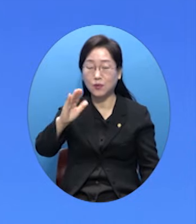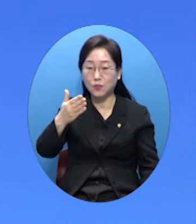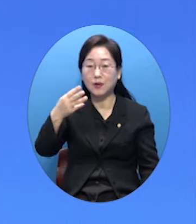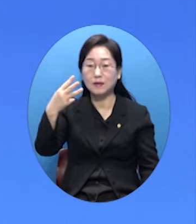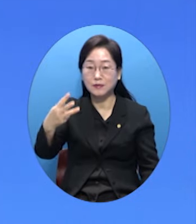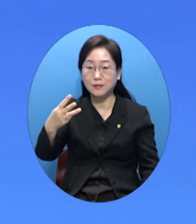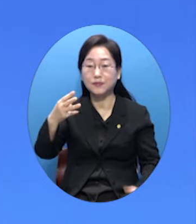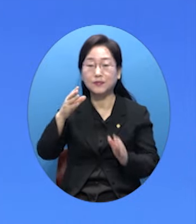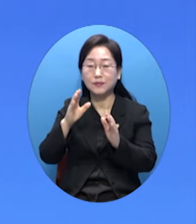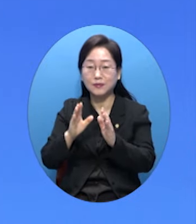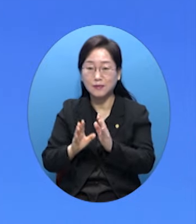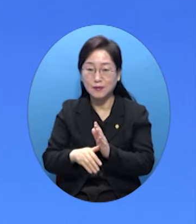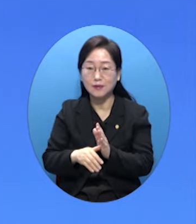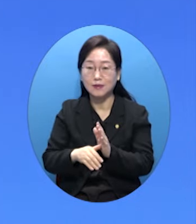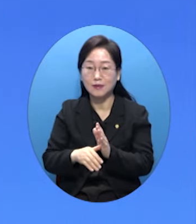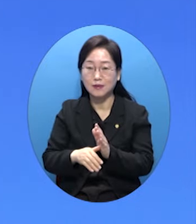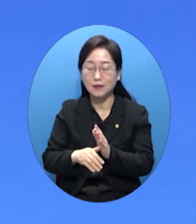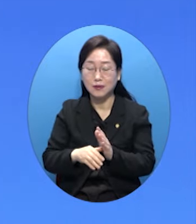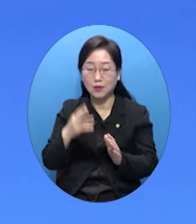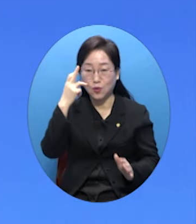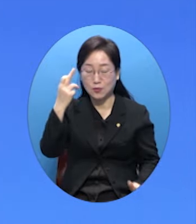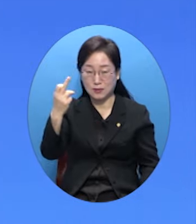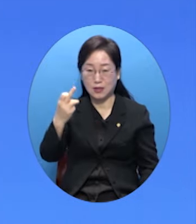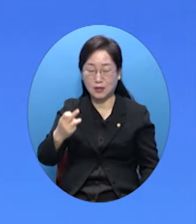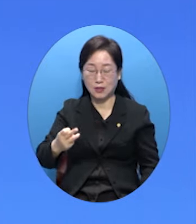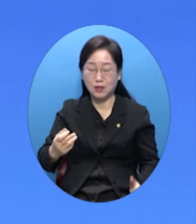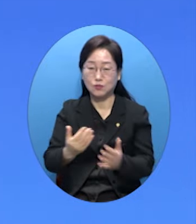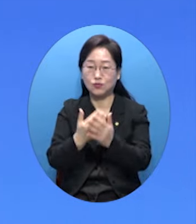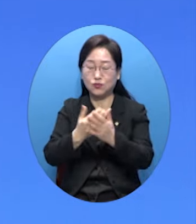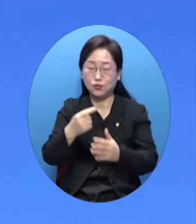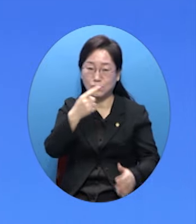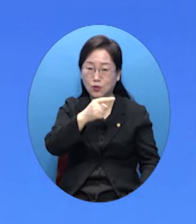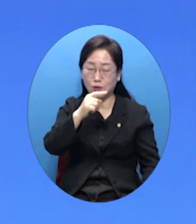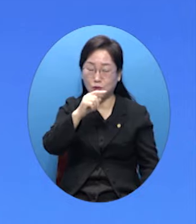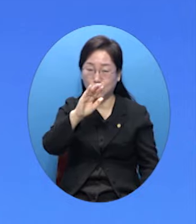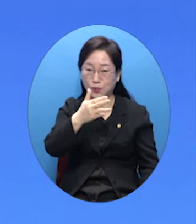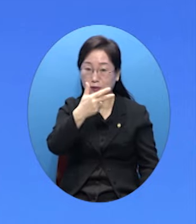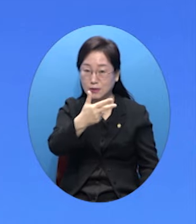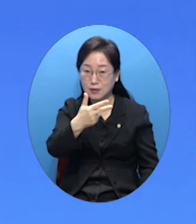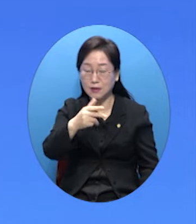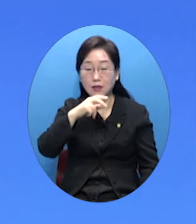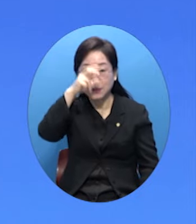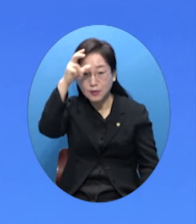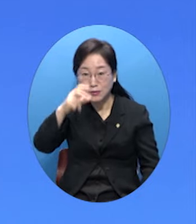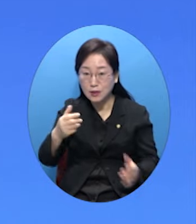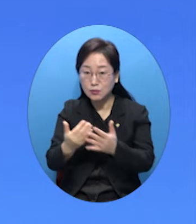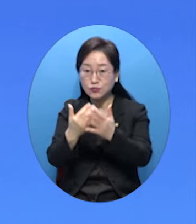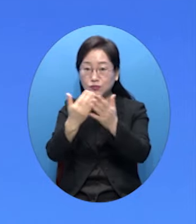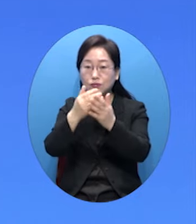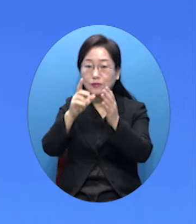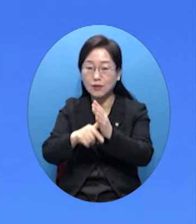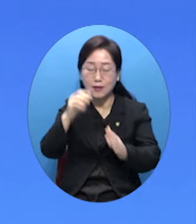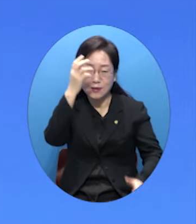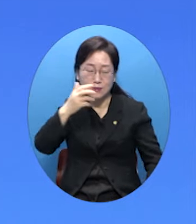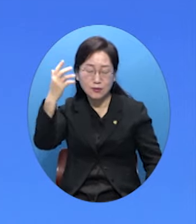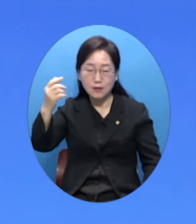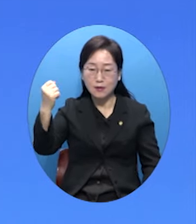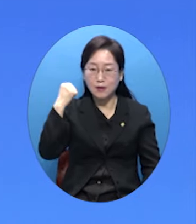1903년 원산 부흥회나 1907년 평양 부흥회가 성령의 강력한